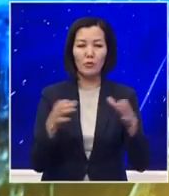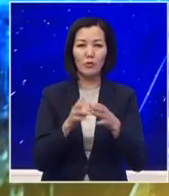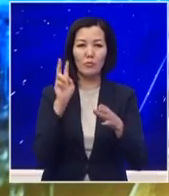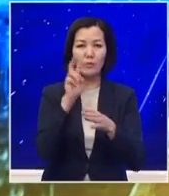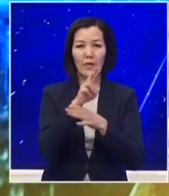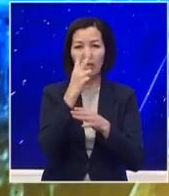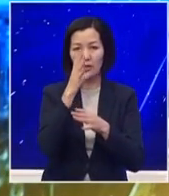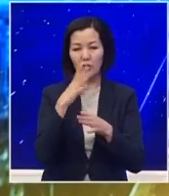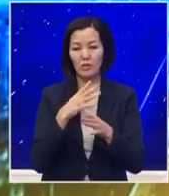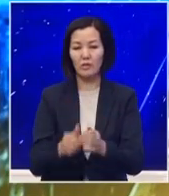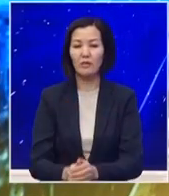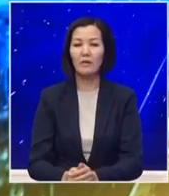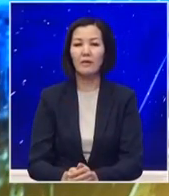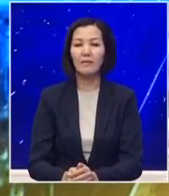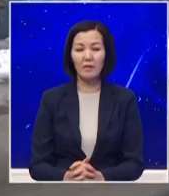топ рейдке шықты.